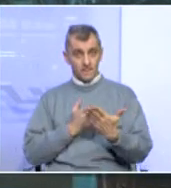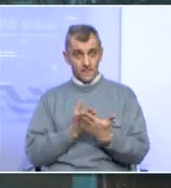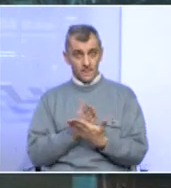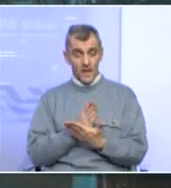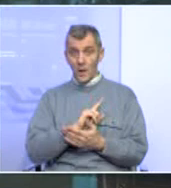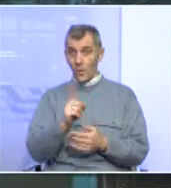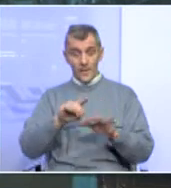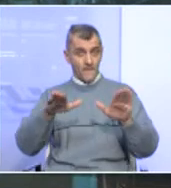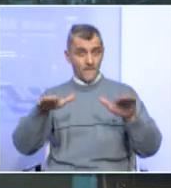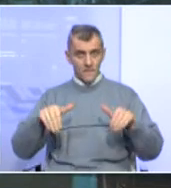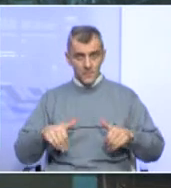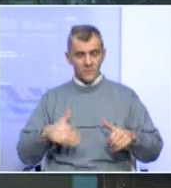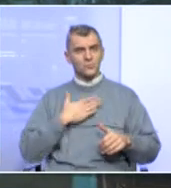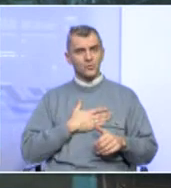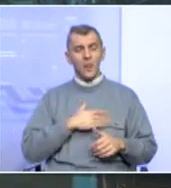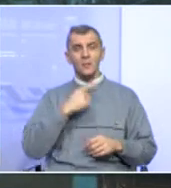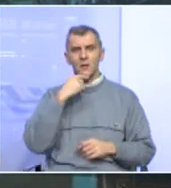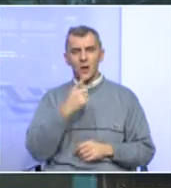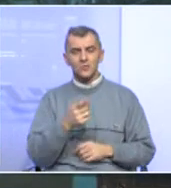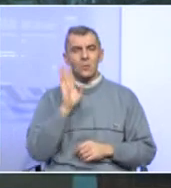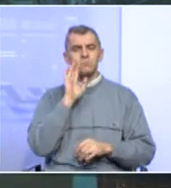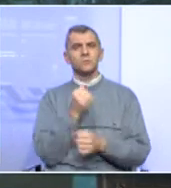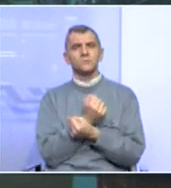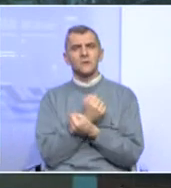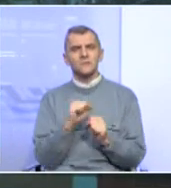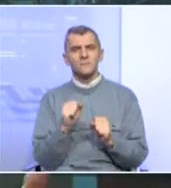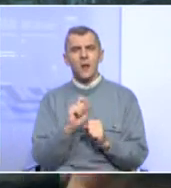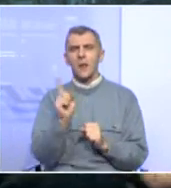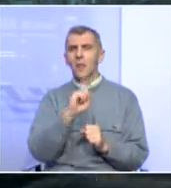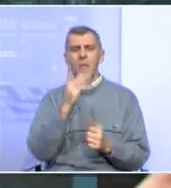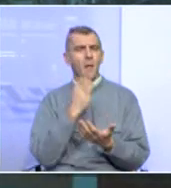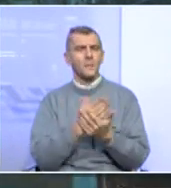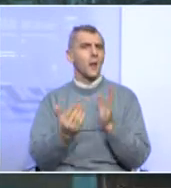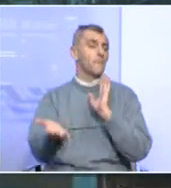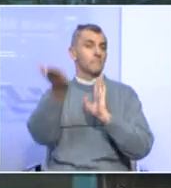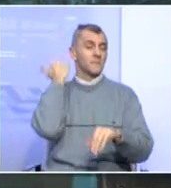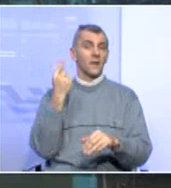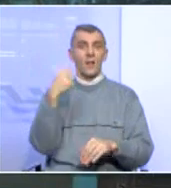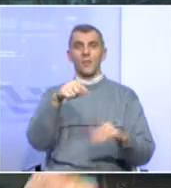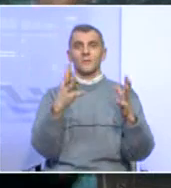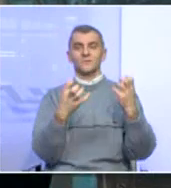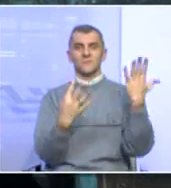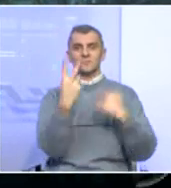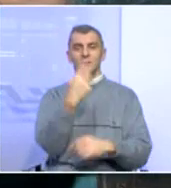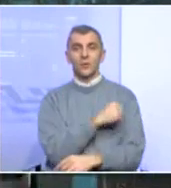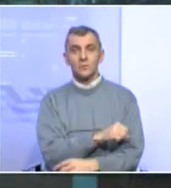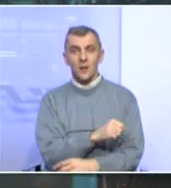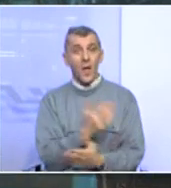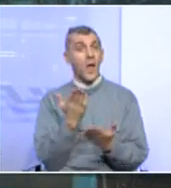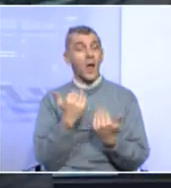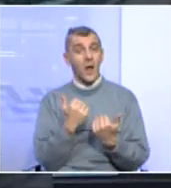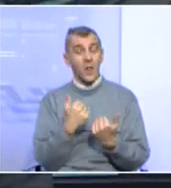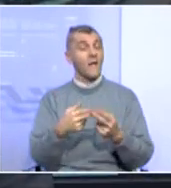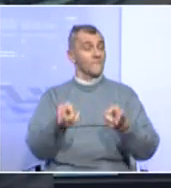Ako je ne prihvata, želi reći da BiH nije bila prije 1992. godine. Međutim, vratimo se u